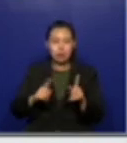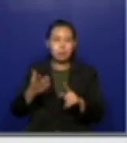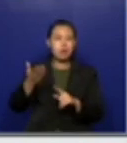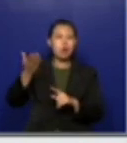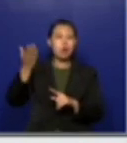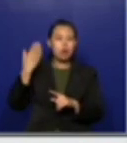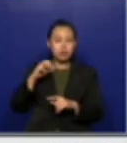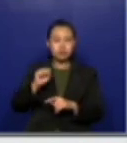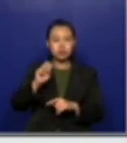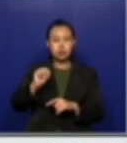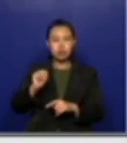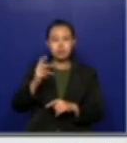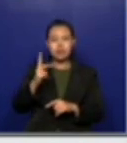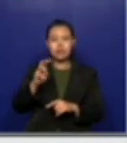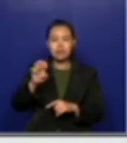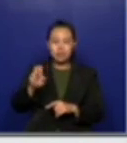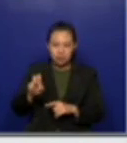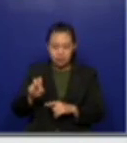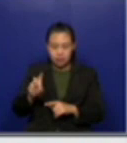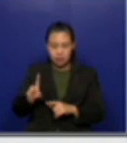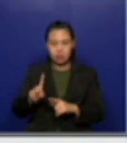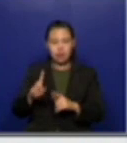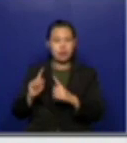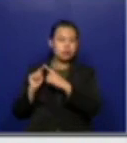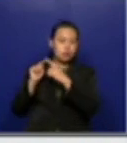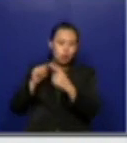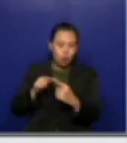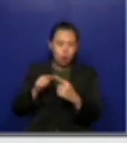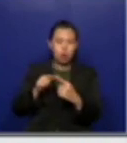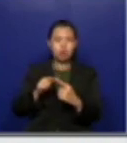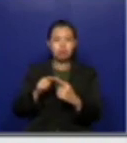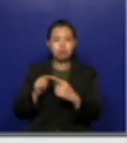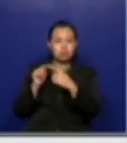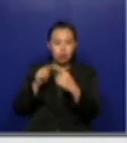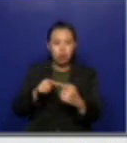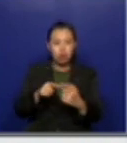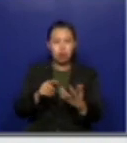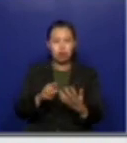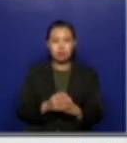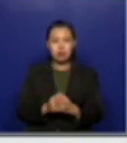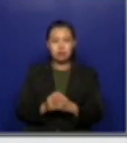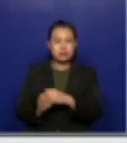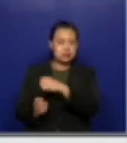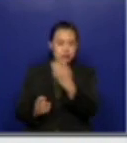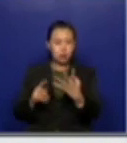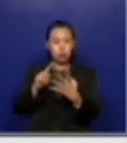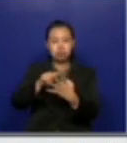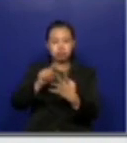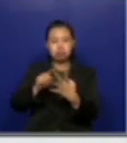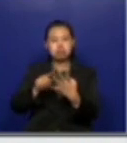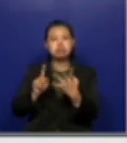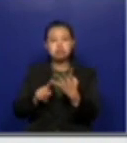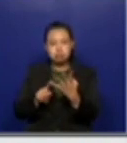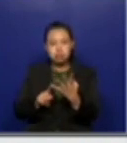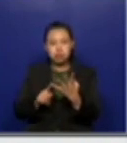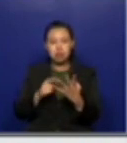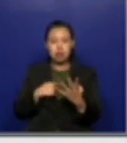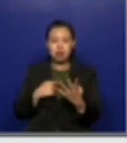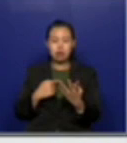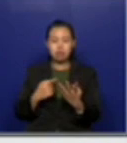มาถึงท่านปีดียาธรเทวกุลมาถึงท่านอุตตมะมาท่านปีดีดาวฉายเอาไปซะแล้วยังไม่ได้เจอกันเล